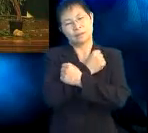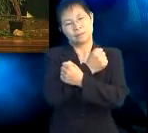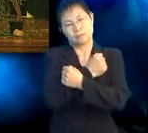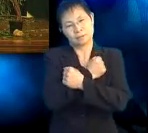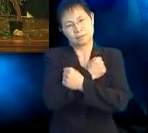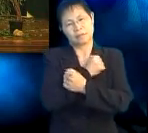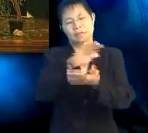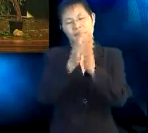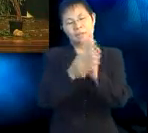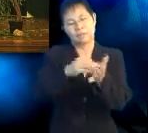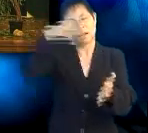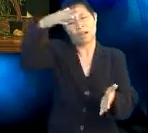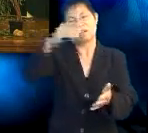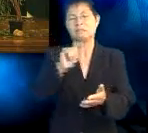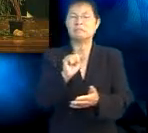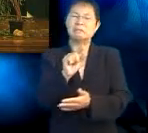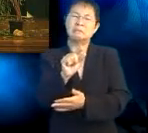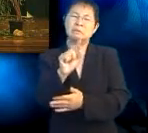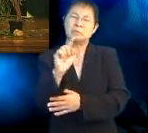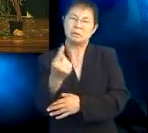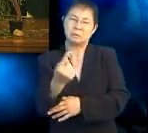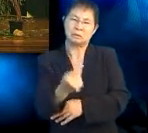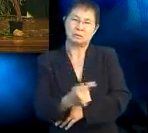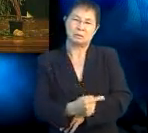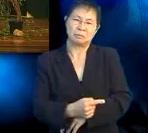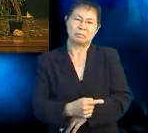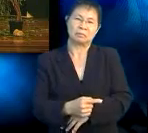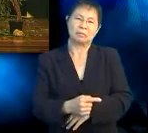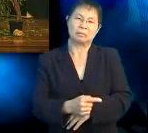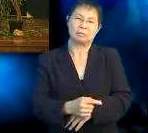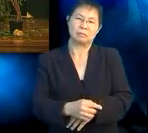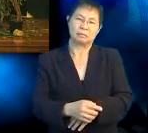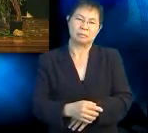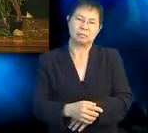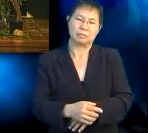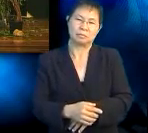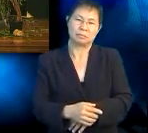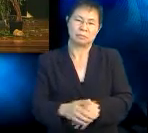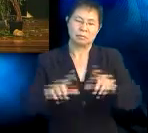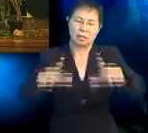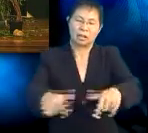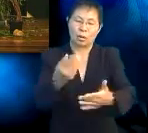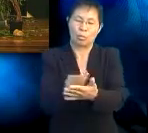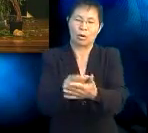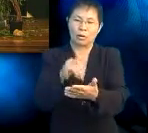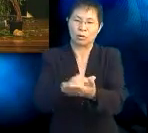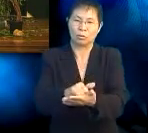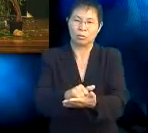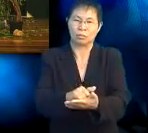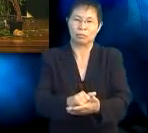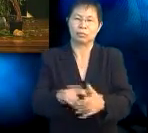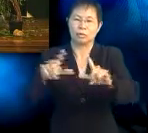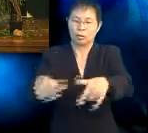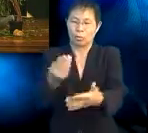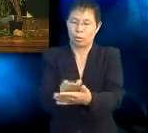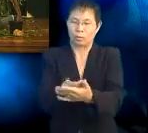hanya sebentar saja. Letakkan semua wang dalam beg itu. Letakkan. Masukkan lekas. Letakkan